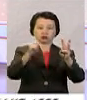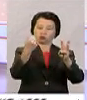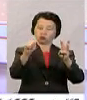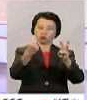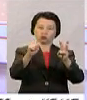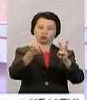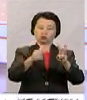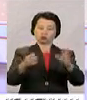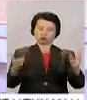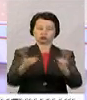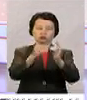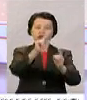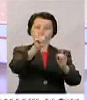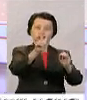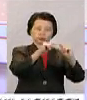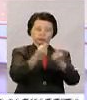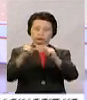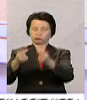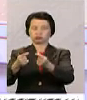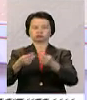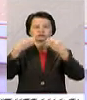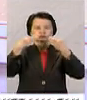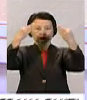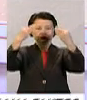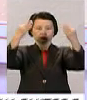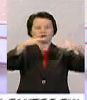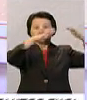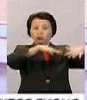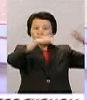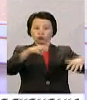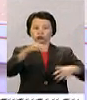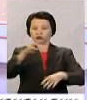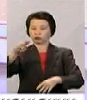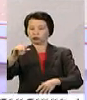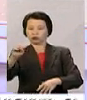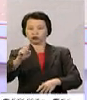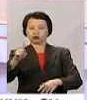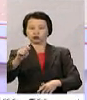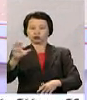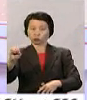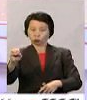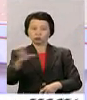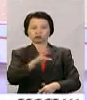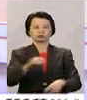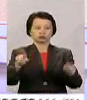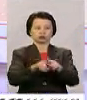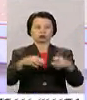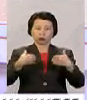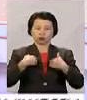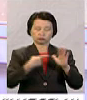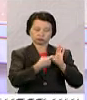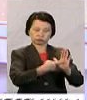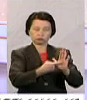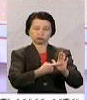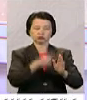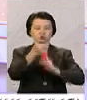itu mempertemukan dua kumpulan kugiran popular iaitu Hujan dan Masdur. Bidiva ada kisahnya. Juga kami ada paparan berkenaan